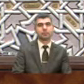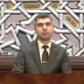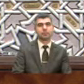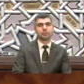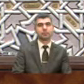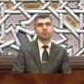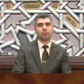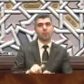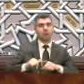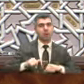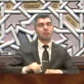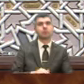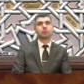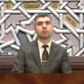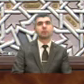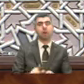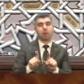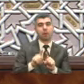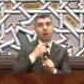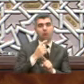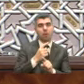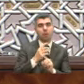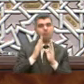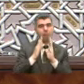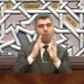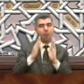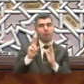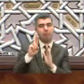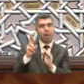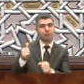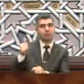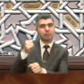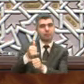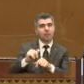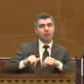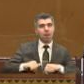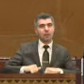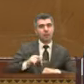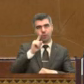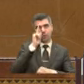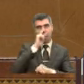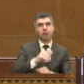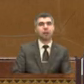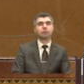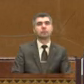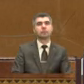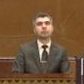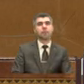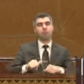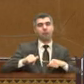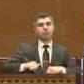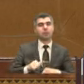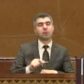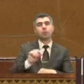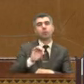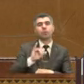السيد الوزير، كنهنيكم بالثقة المولوية السامية ونتمنى لكم التوفيق. السيد الوزير،